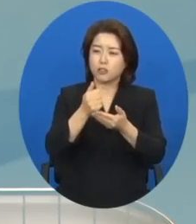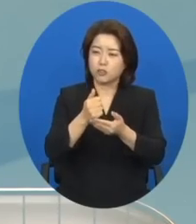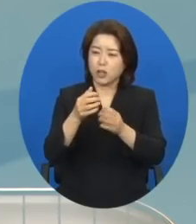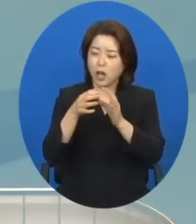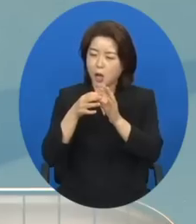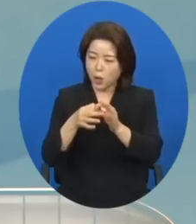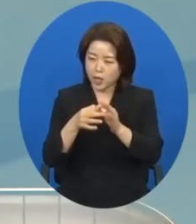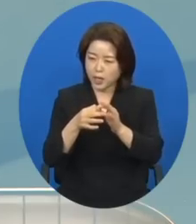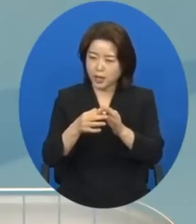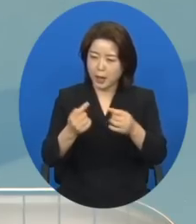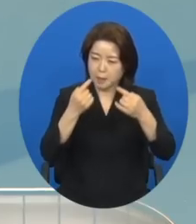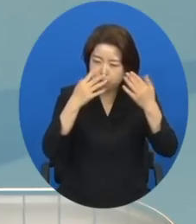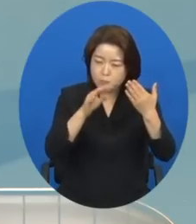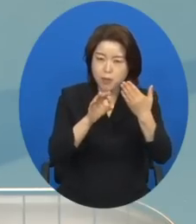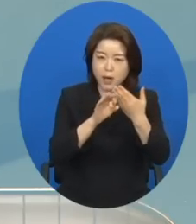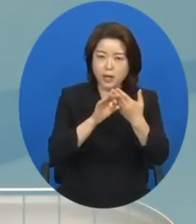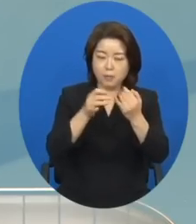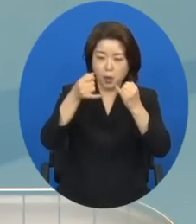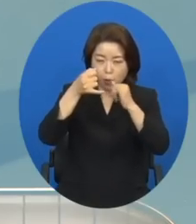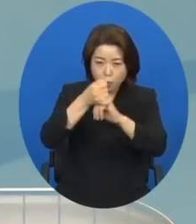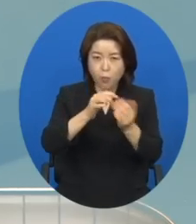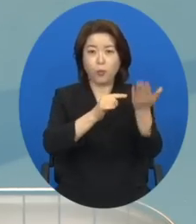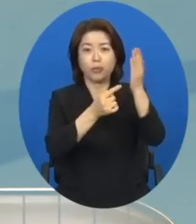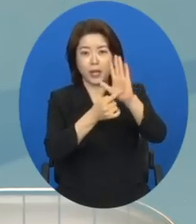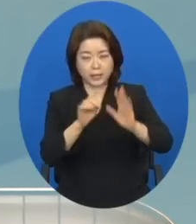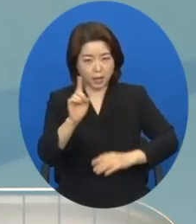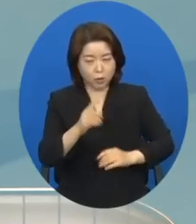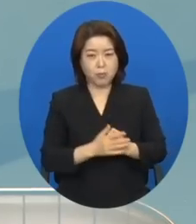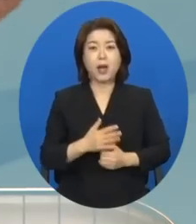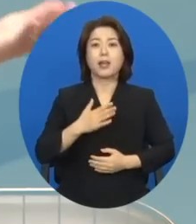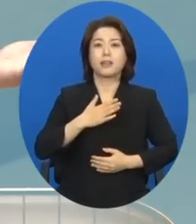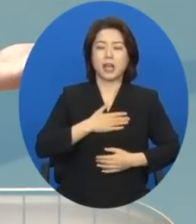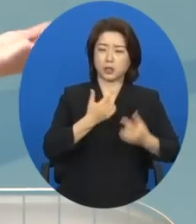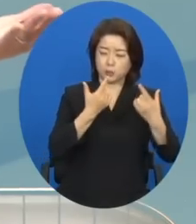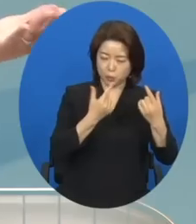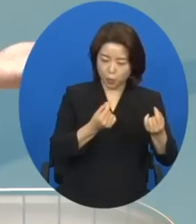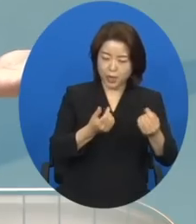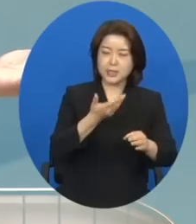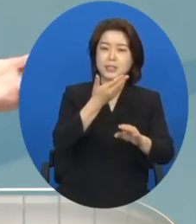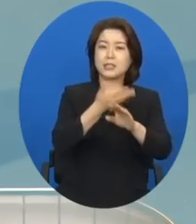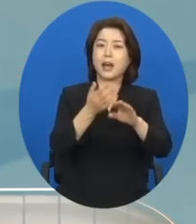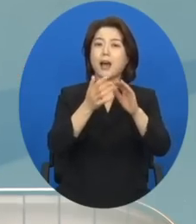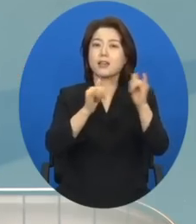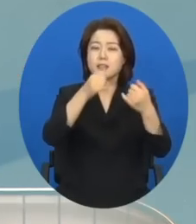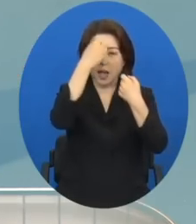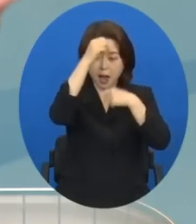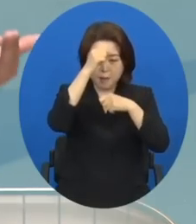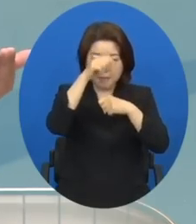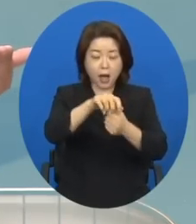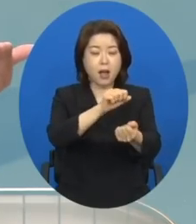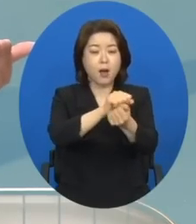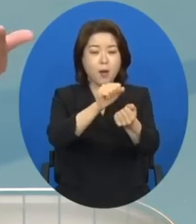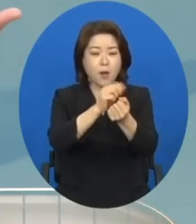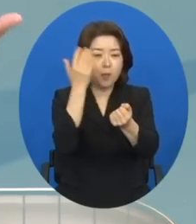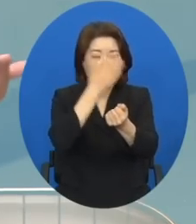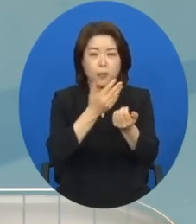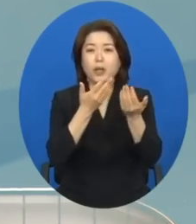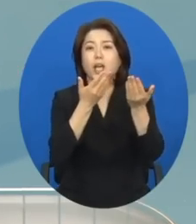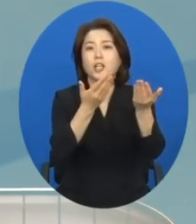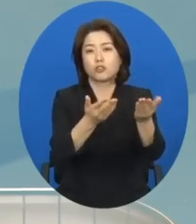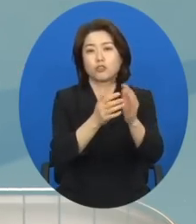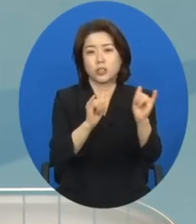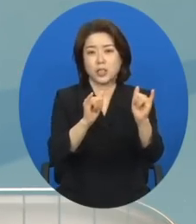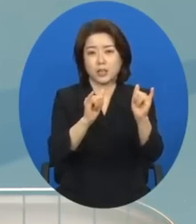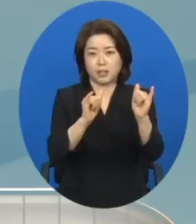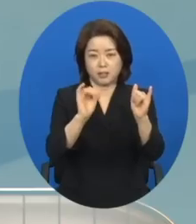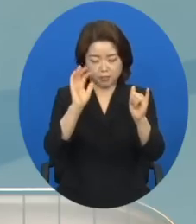분명하다면 반드시 나타날 것이 나도 다른 사람의 그 발을 씻어주는 자가 되어야